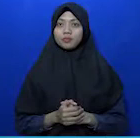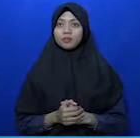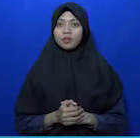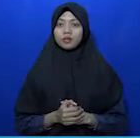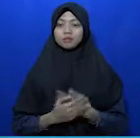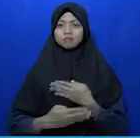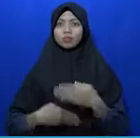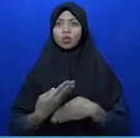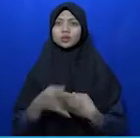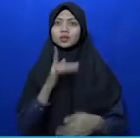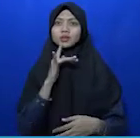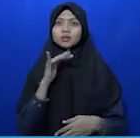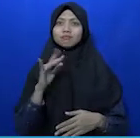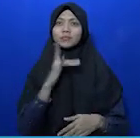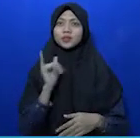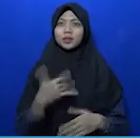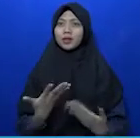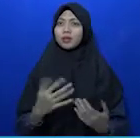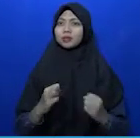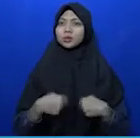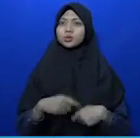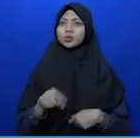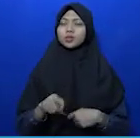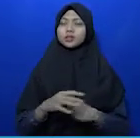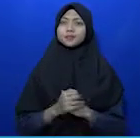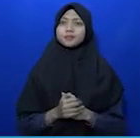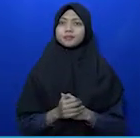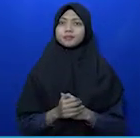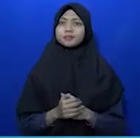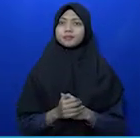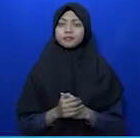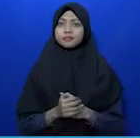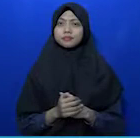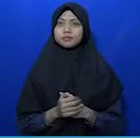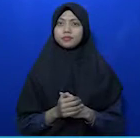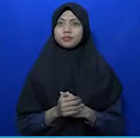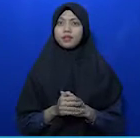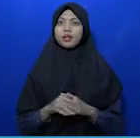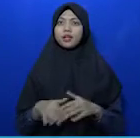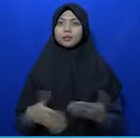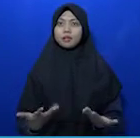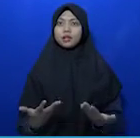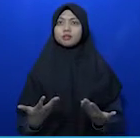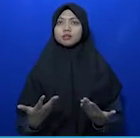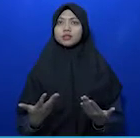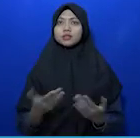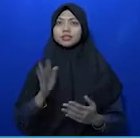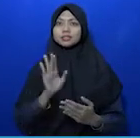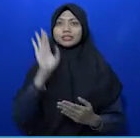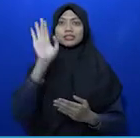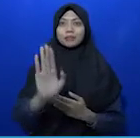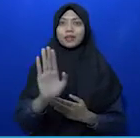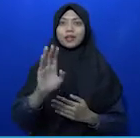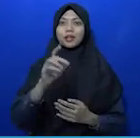tindak lanjut dari kesepakatan ini, dan kemudian apa yang akan dilakukan oleh pemerintah?